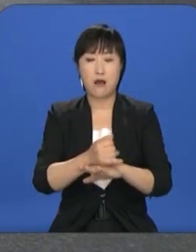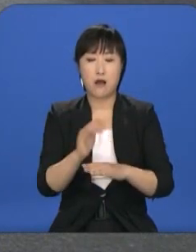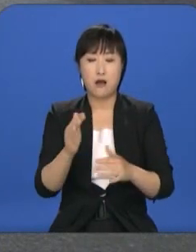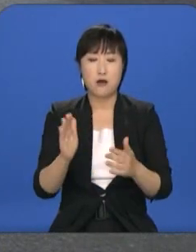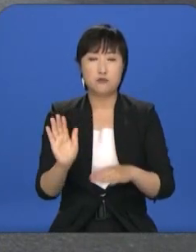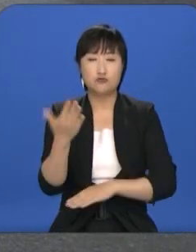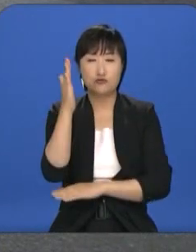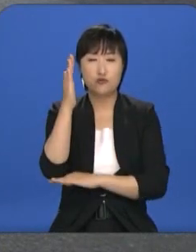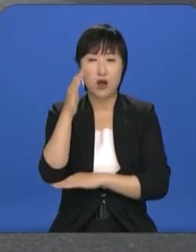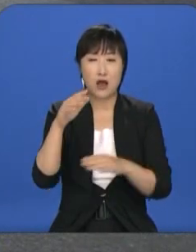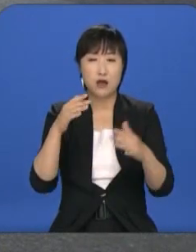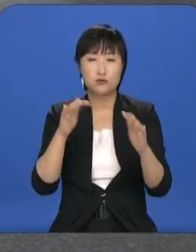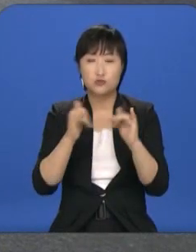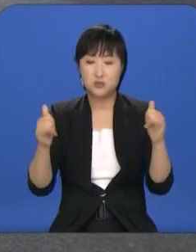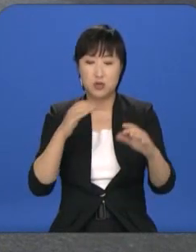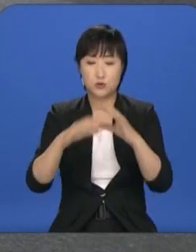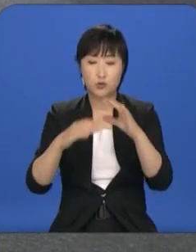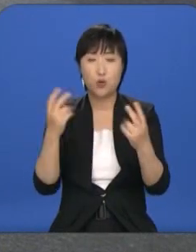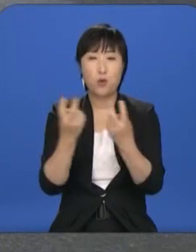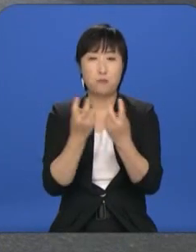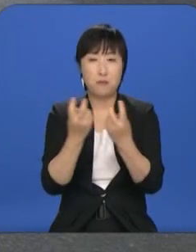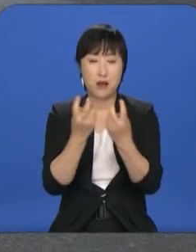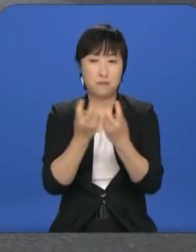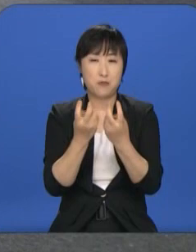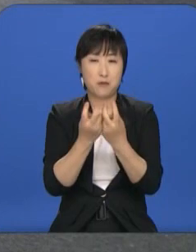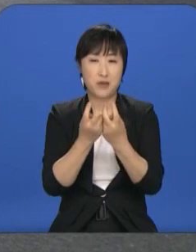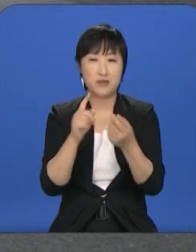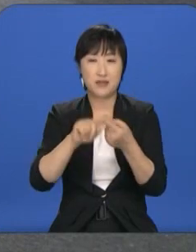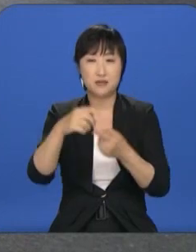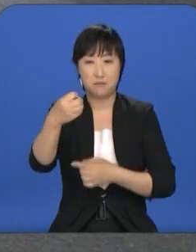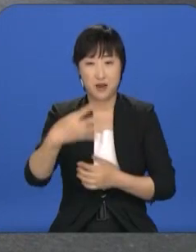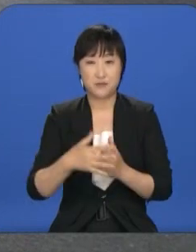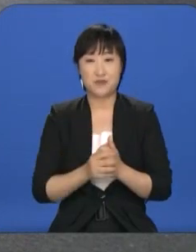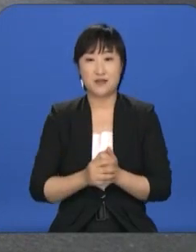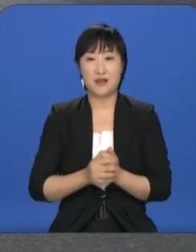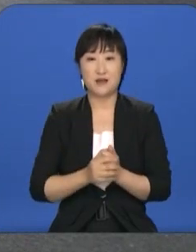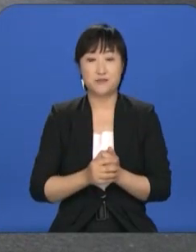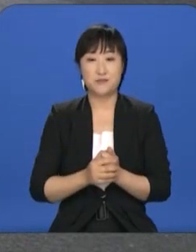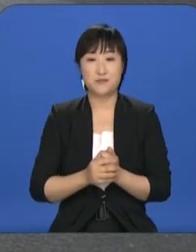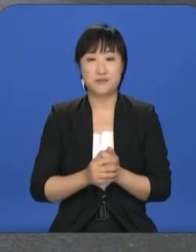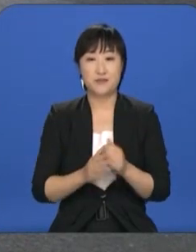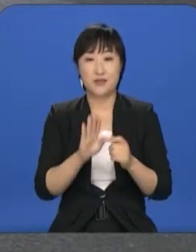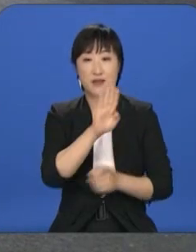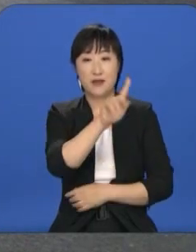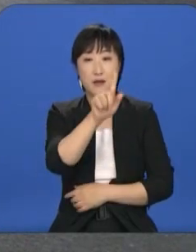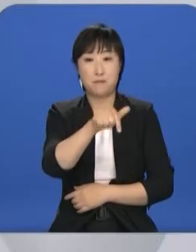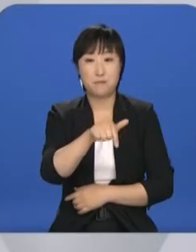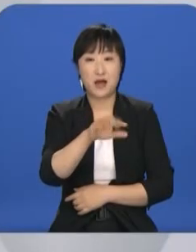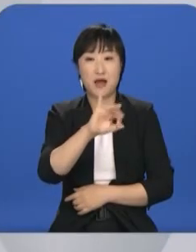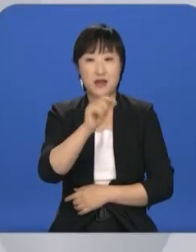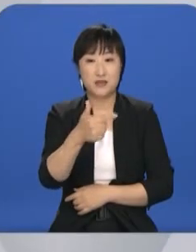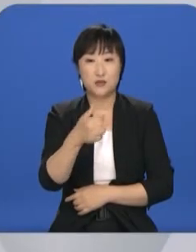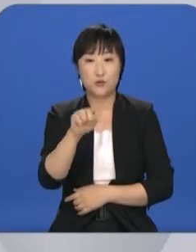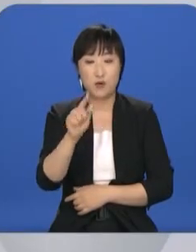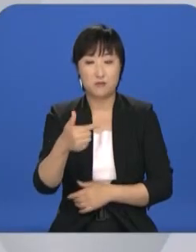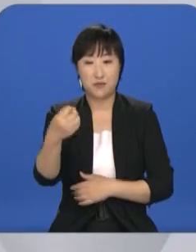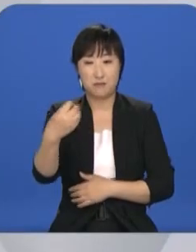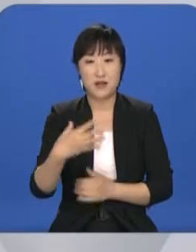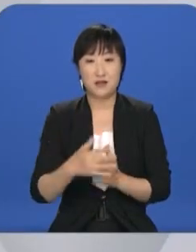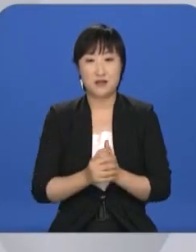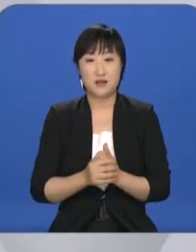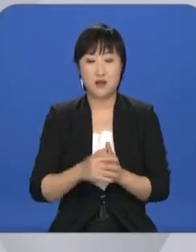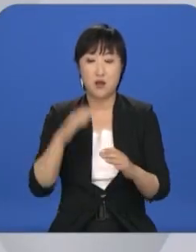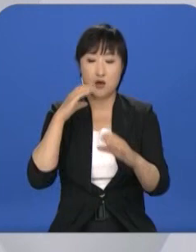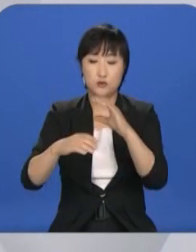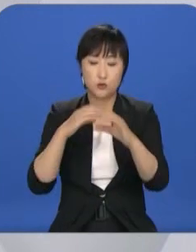주민들과의 소통 개선 방향에 대해서 말씀해 주십시오. 답변은 1분입니다. 박인환 후보부터 답변해 주시죠. 소통의